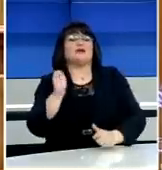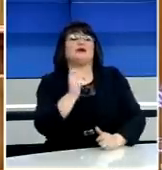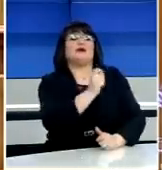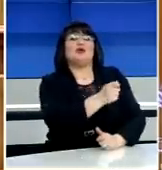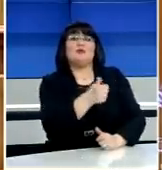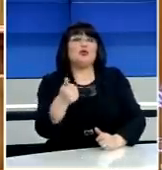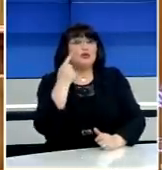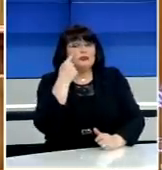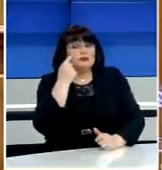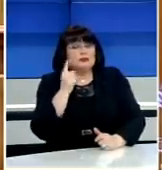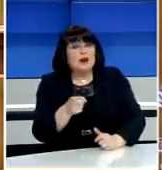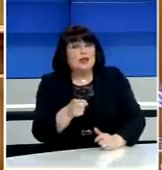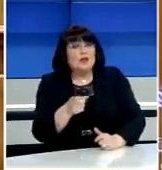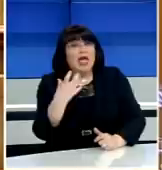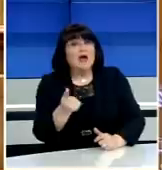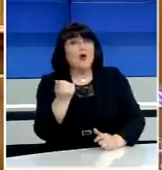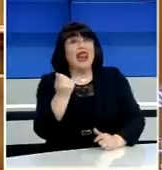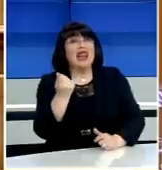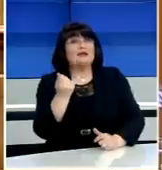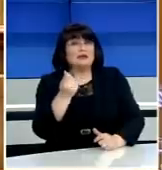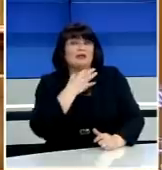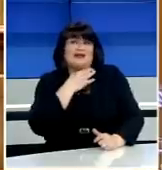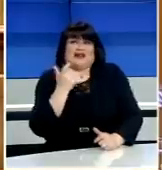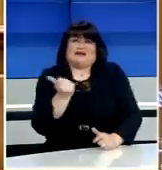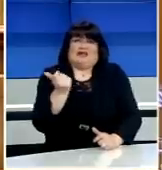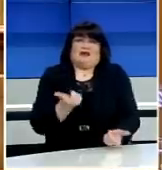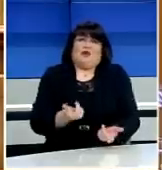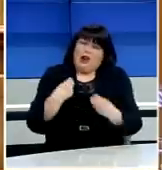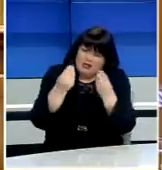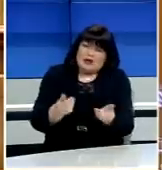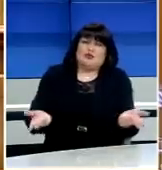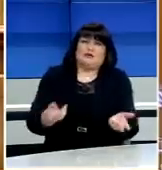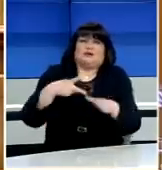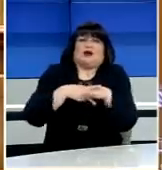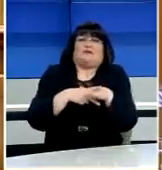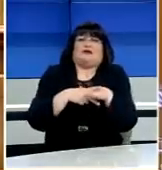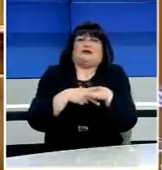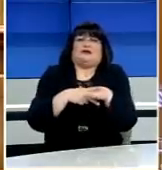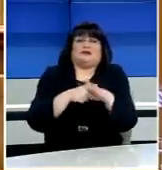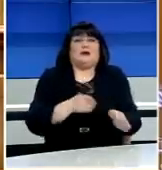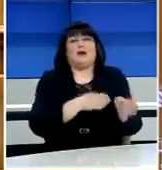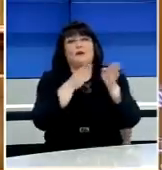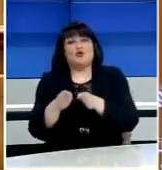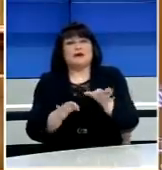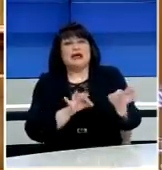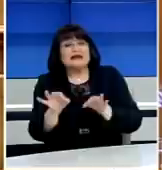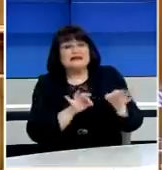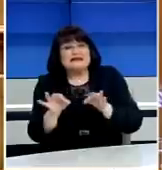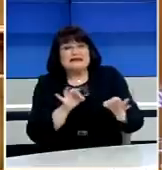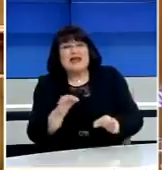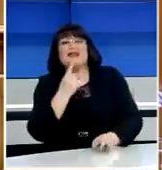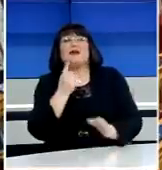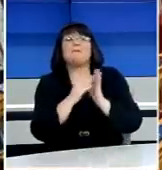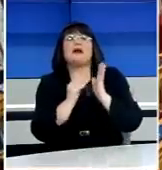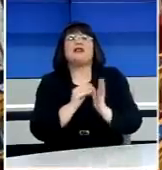να αποδείξει ότι έχει λεφτά και δεν χρειάζεται να δανειστεί. Την ίδια ώρα που φτιάχνατε σχέδια Ηρακλής 12